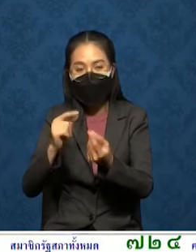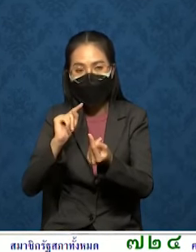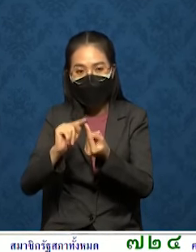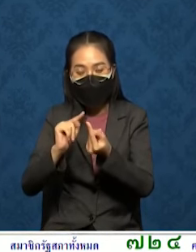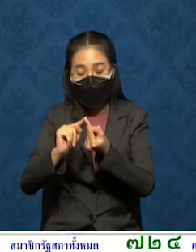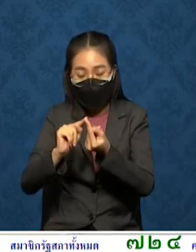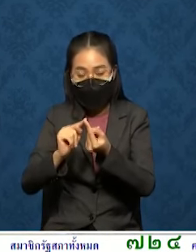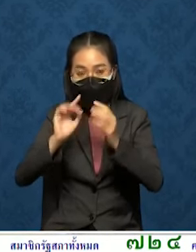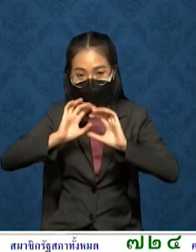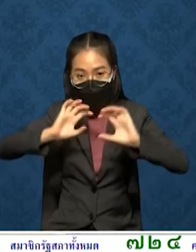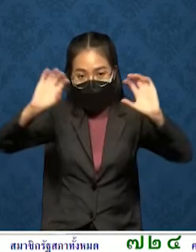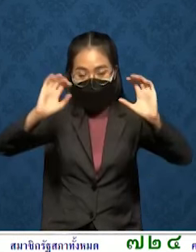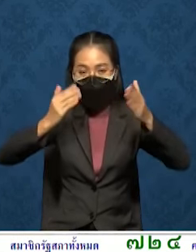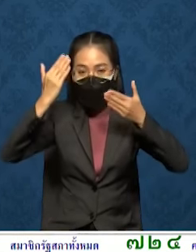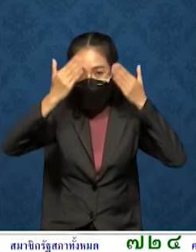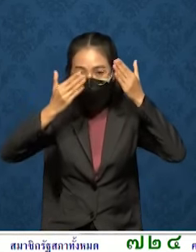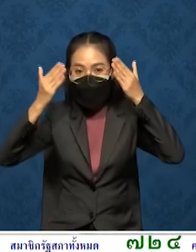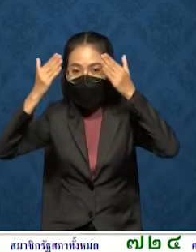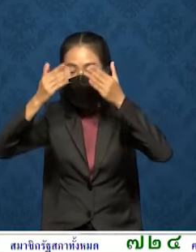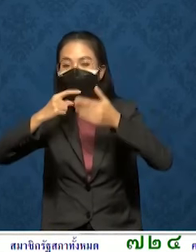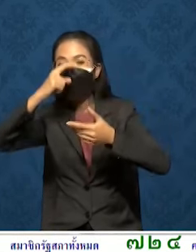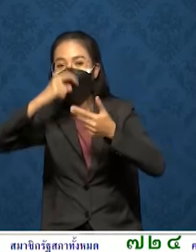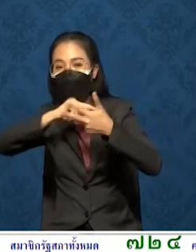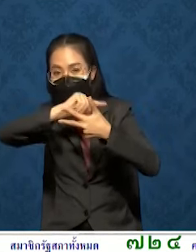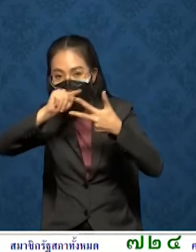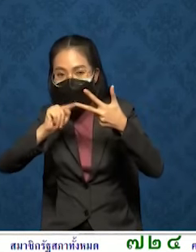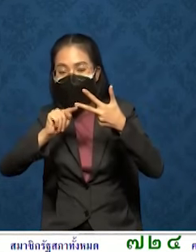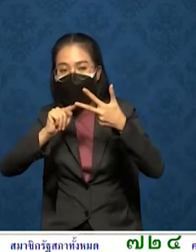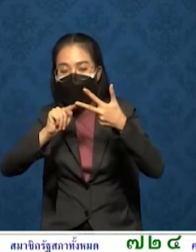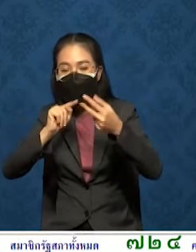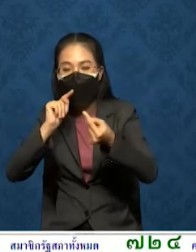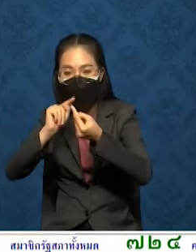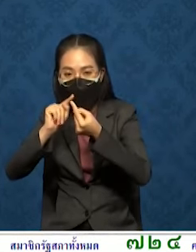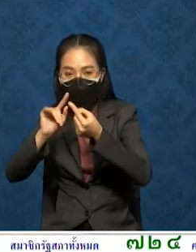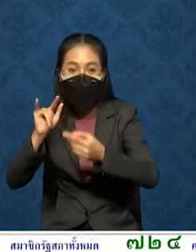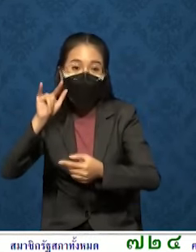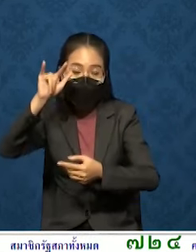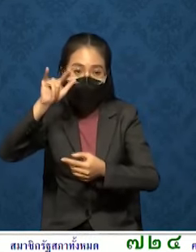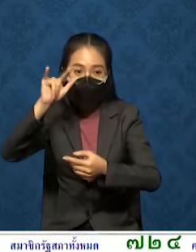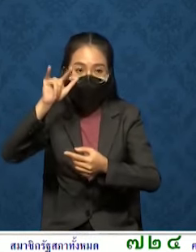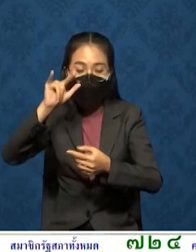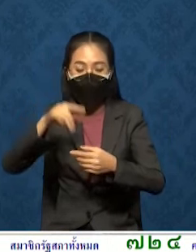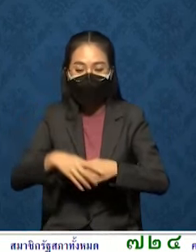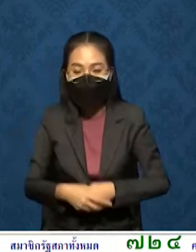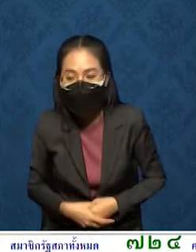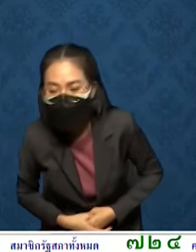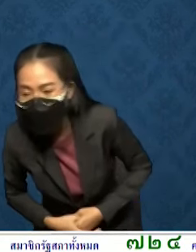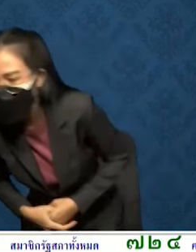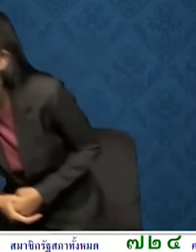าลแห่งอินโดนีเซียมาเลเซียและไทยว่าด้วยการขยายเส้นทางการบินท่านประธานที่เคารพครับ